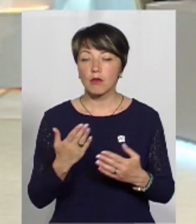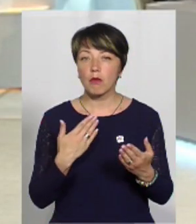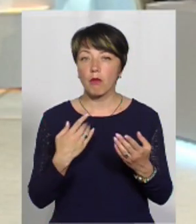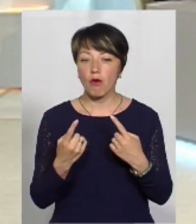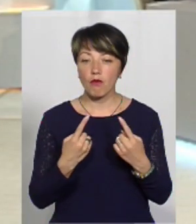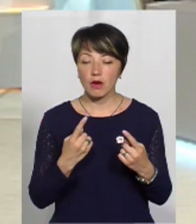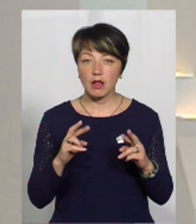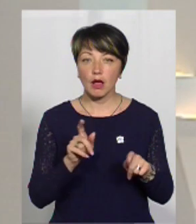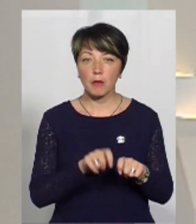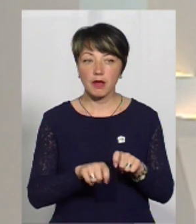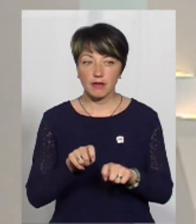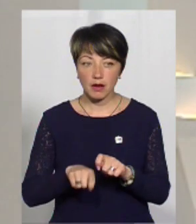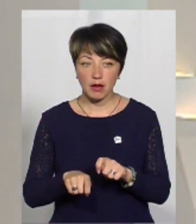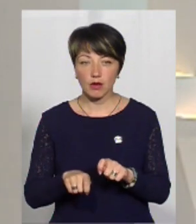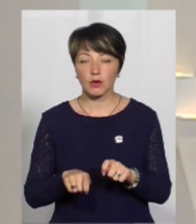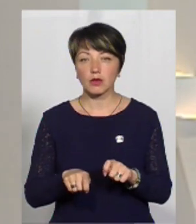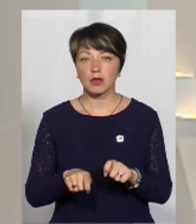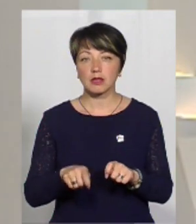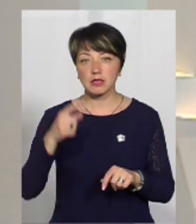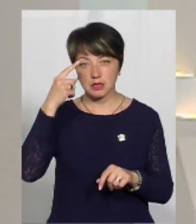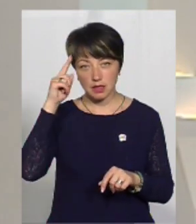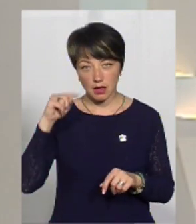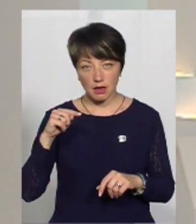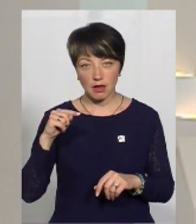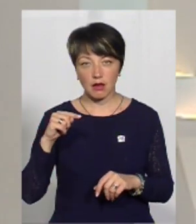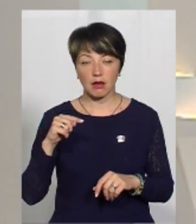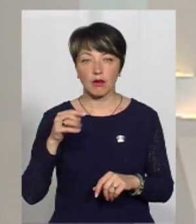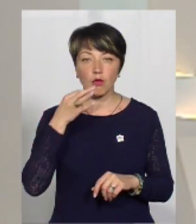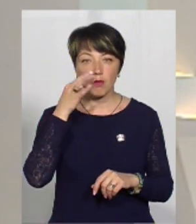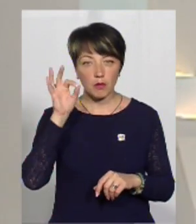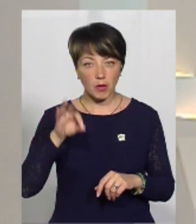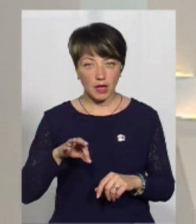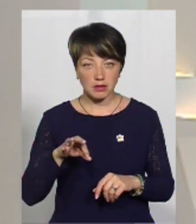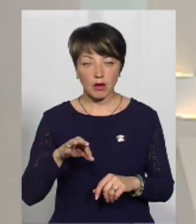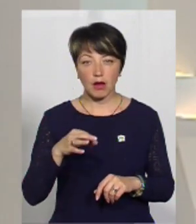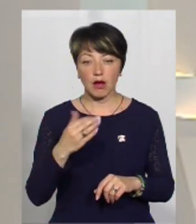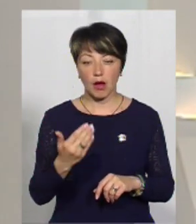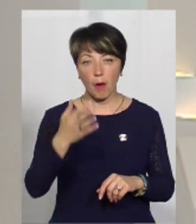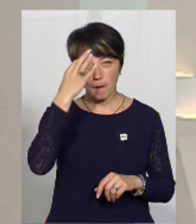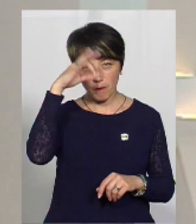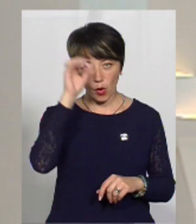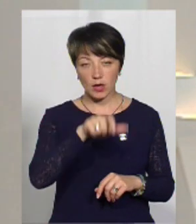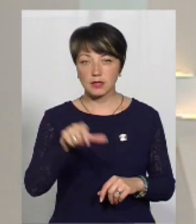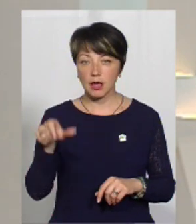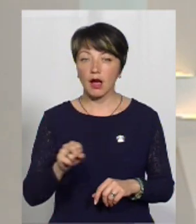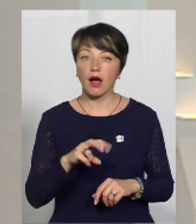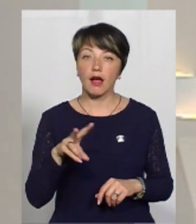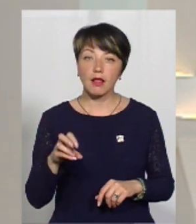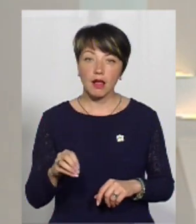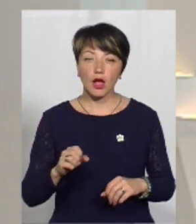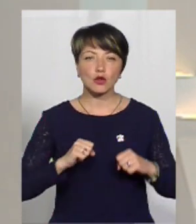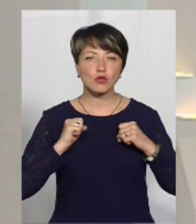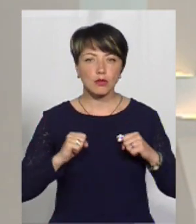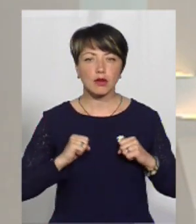те, як перевіряють знання, вміння, компетентність поліцейських, але